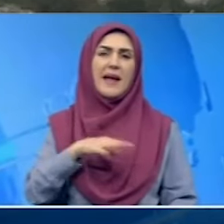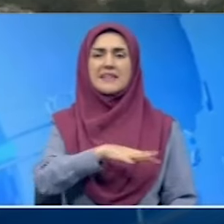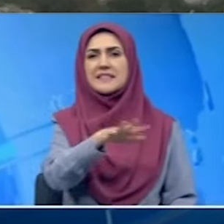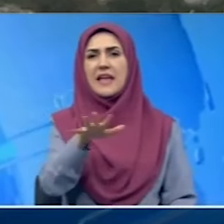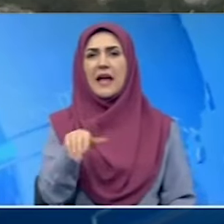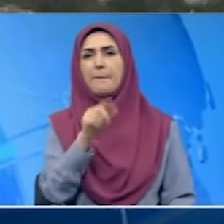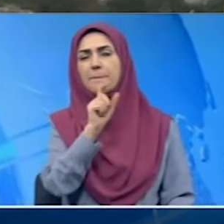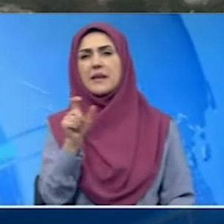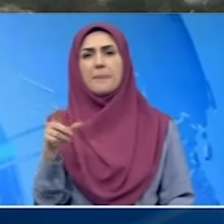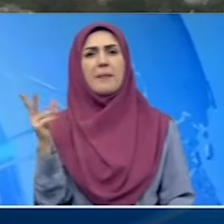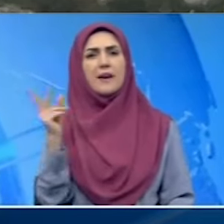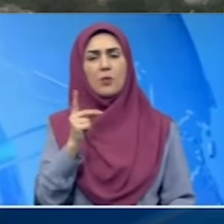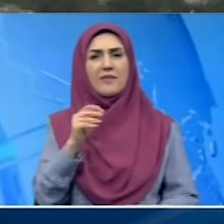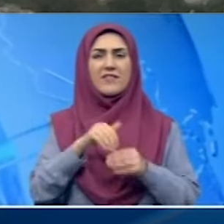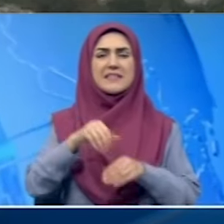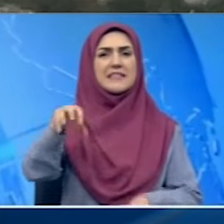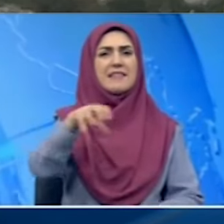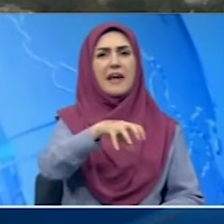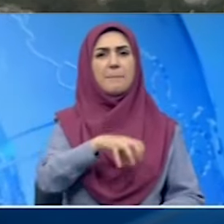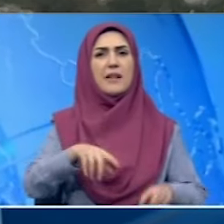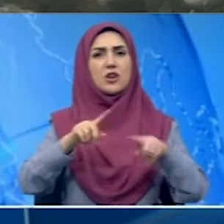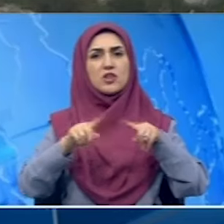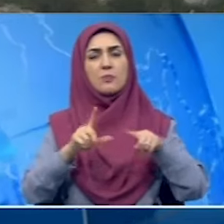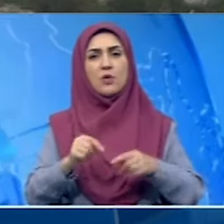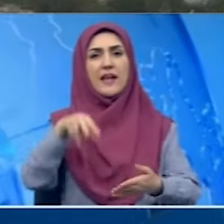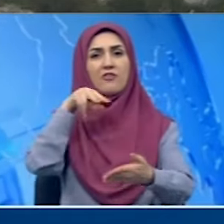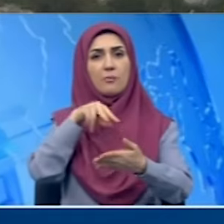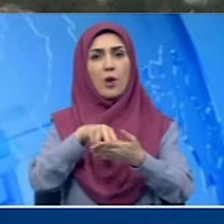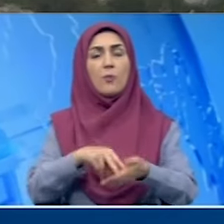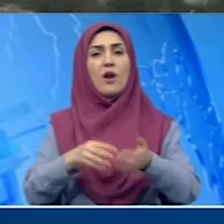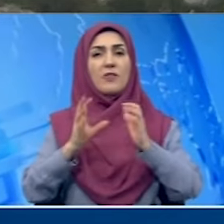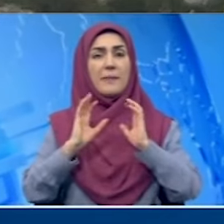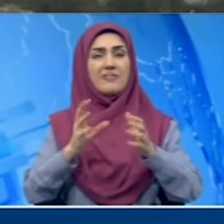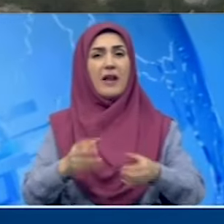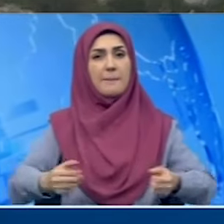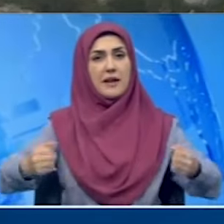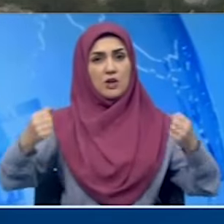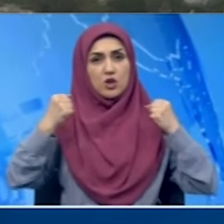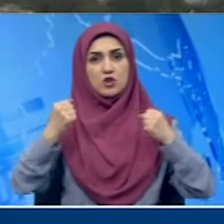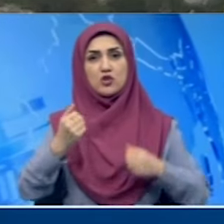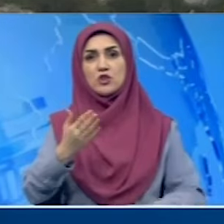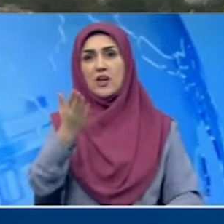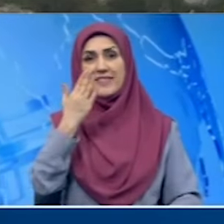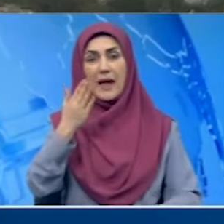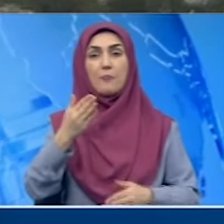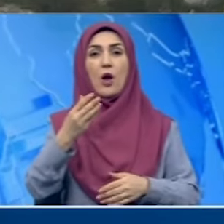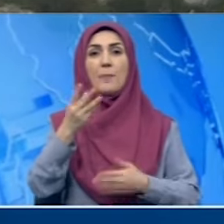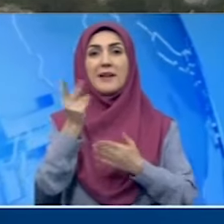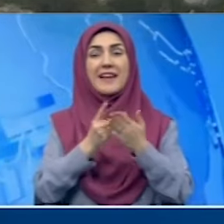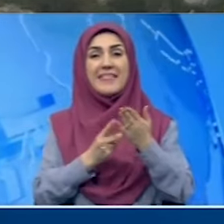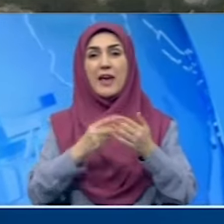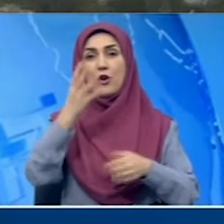طرح‌های یهودی سازی و تجاوزگری صهیونیست‌ها ایستادگی می‌کنند. عضو ارشد حماس با قدردانی از